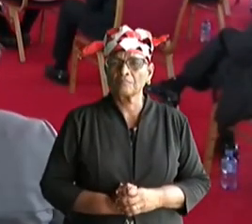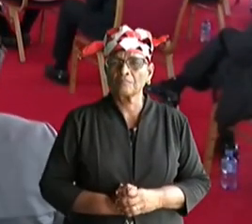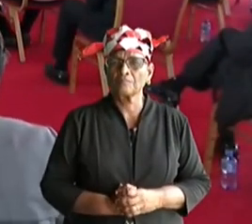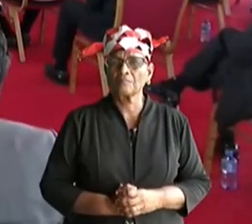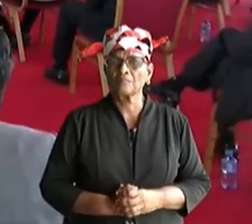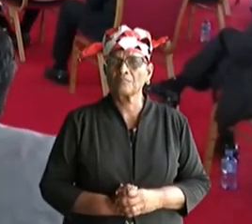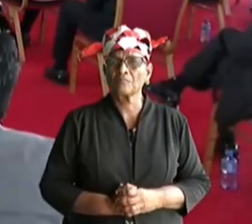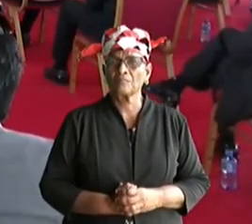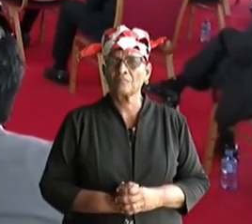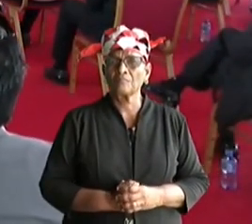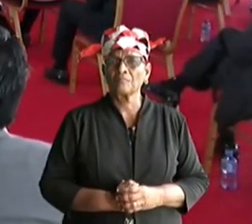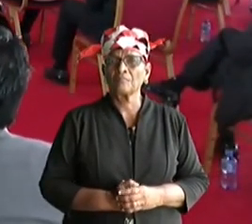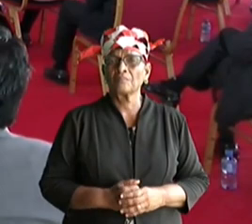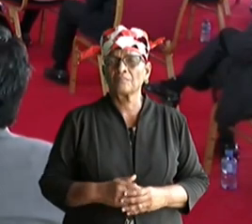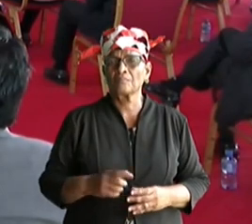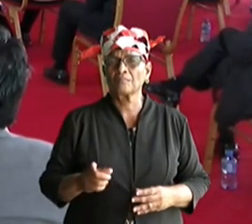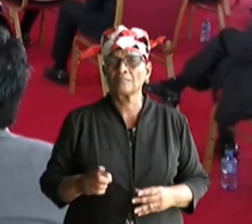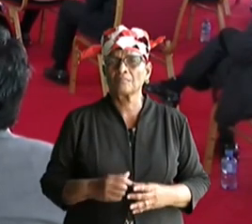di